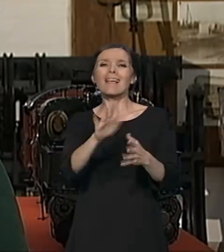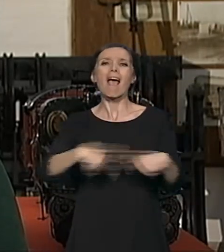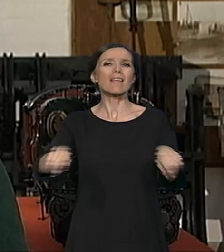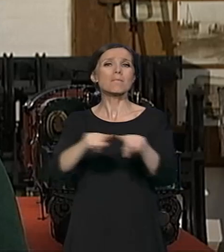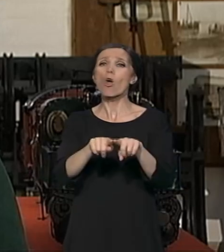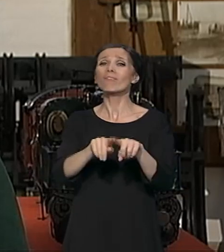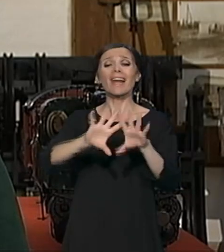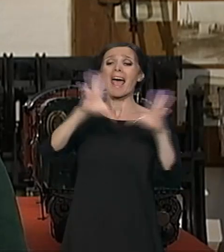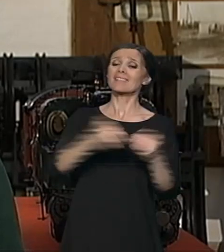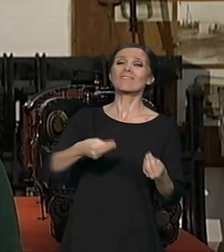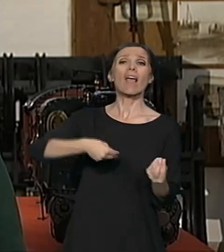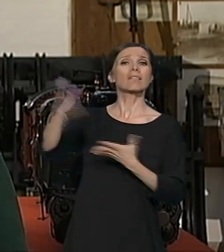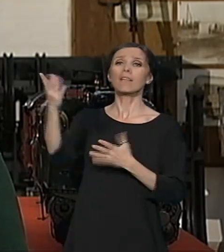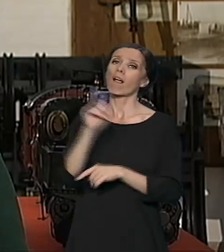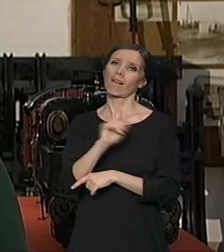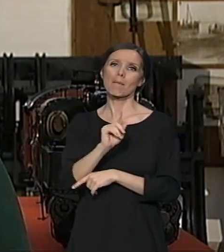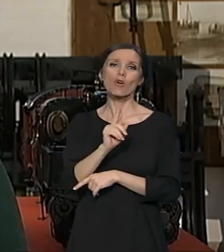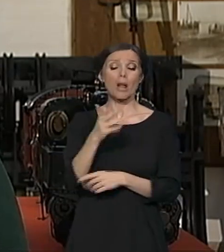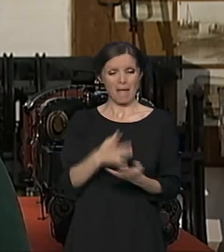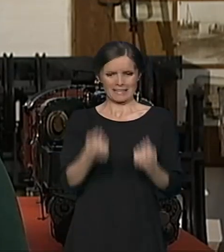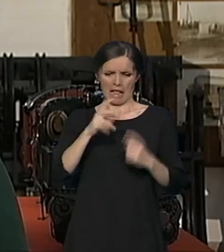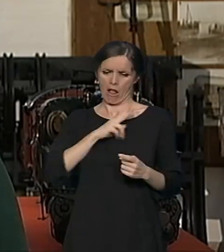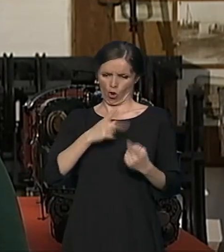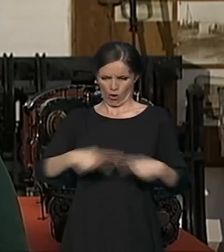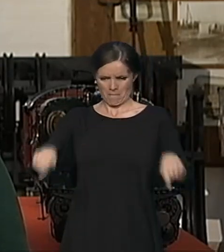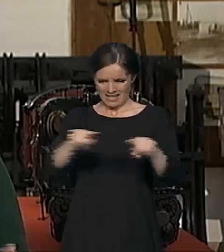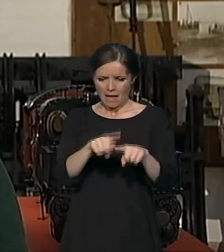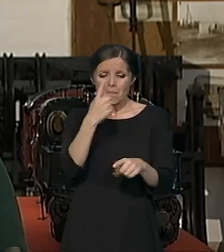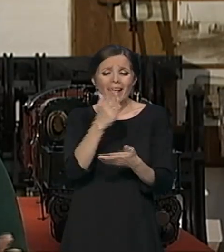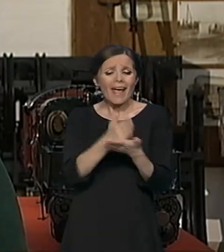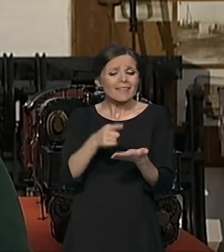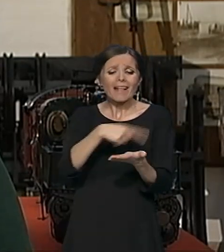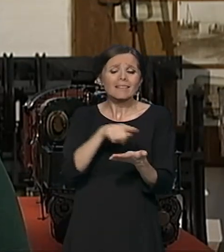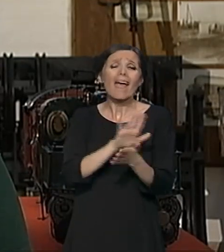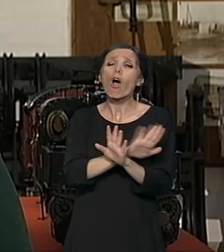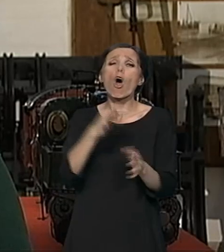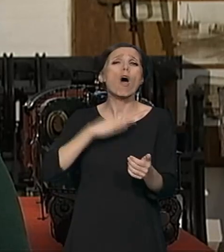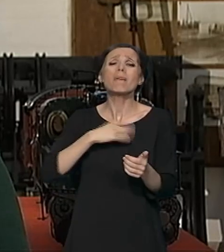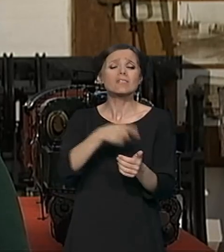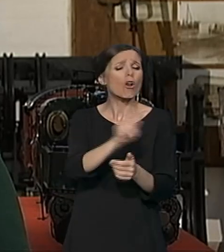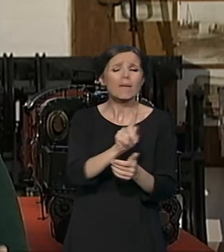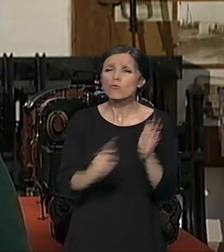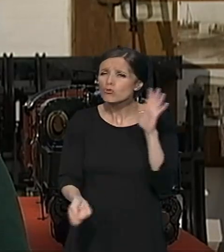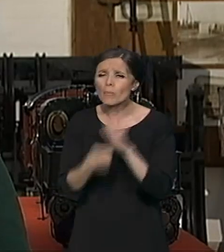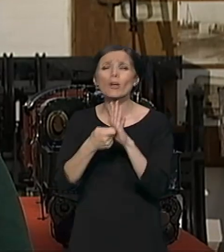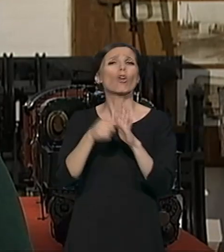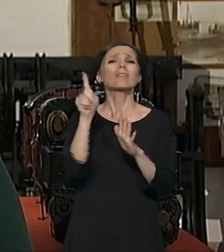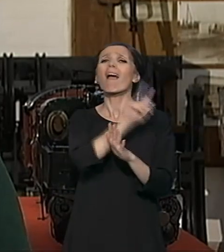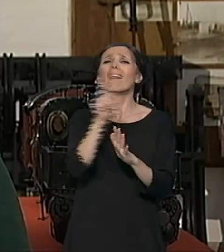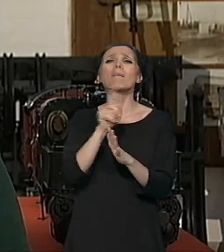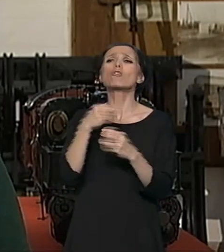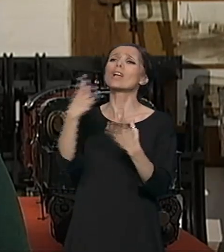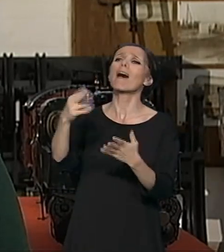i nije mogao da se proda, nije mogao da se založi. Smatra se da je to u stvari bila značajnija